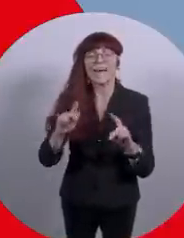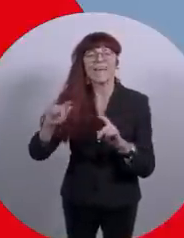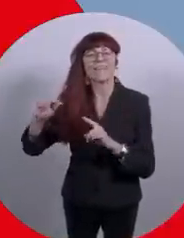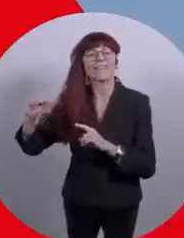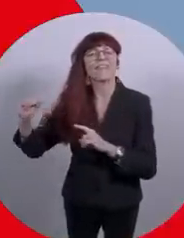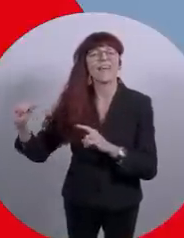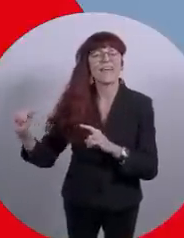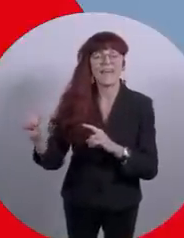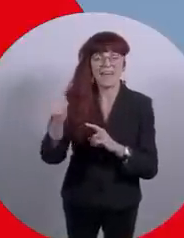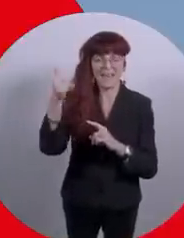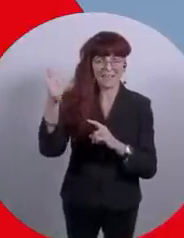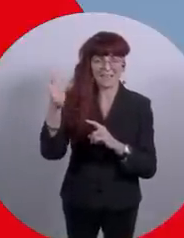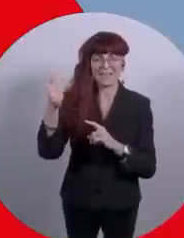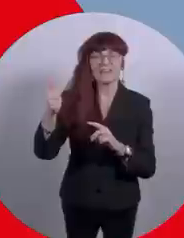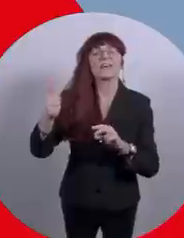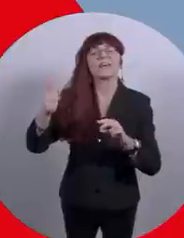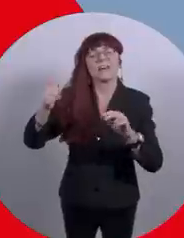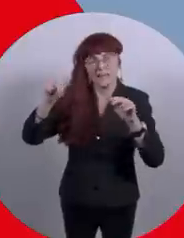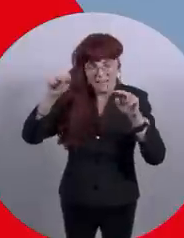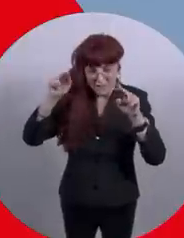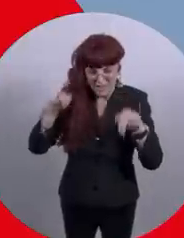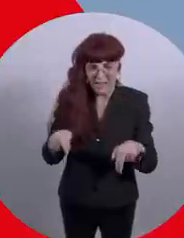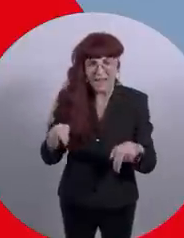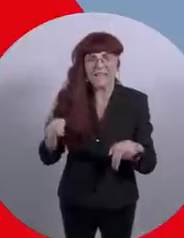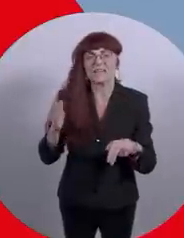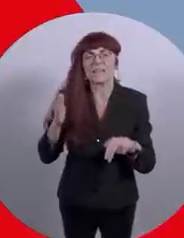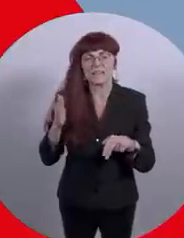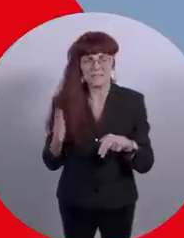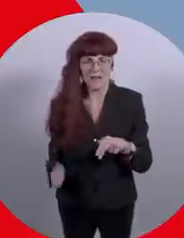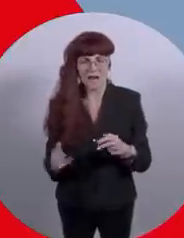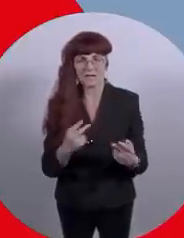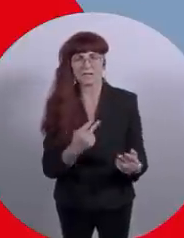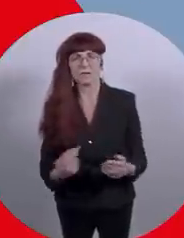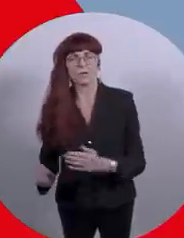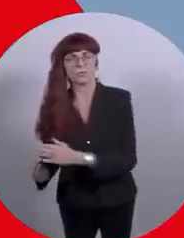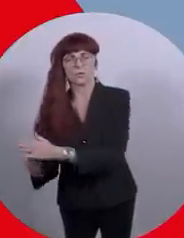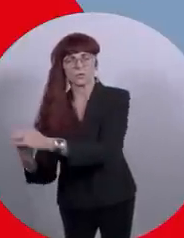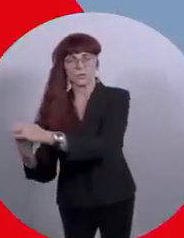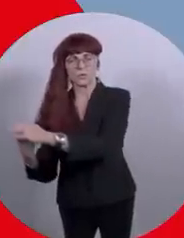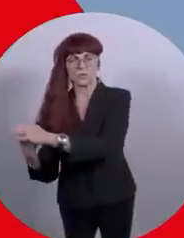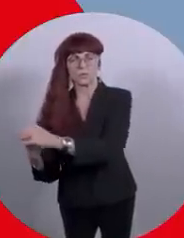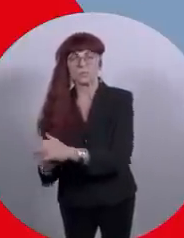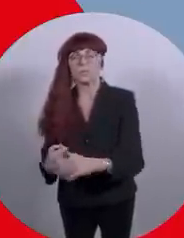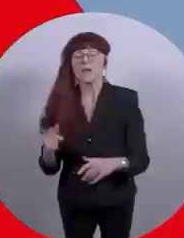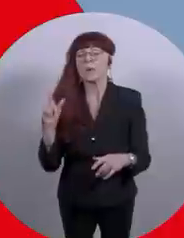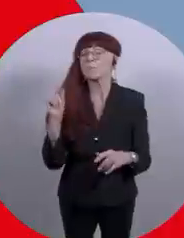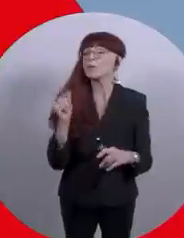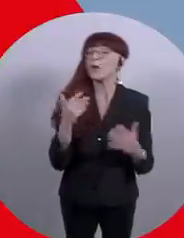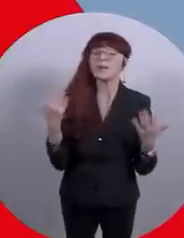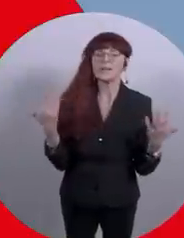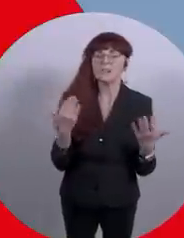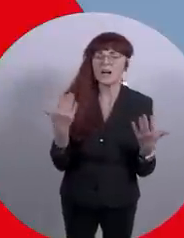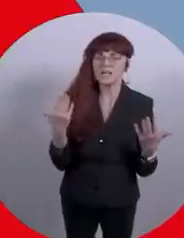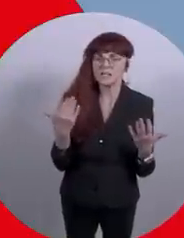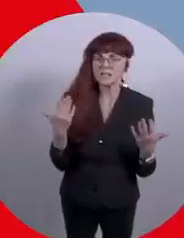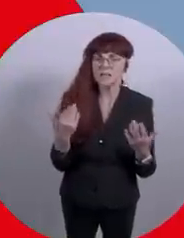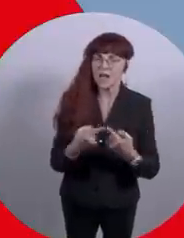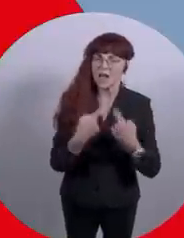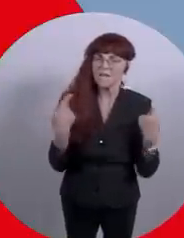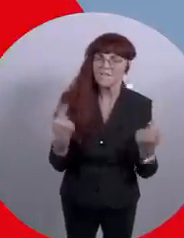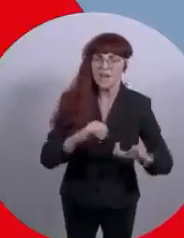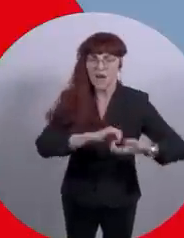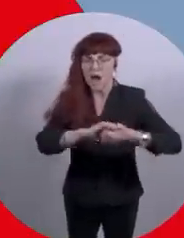auf die richtige Seite dieser Bewegung zu stellen das heißt ganz konkret bilden wir